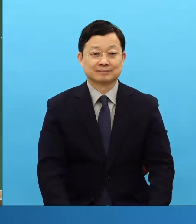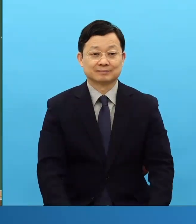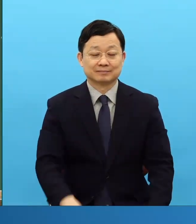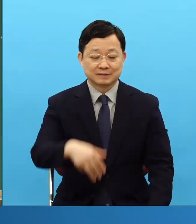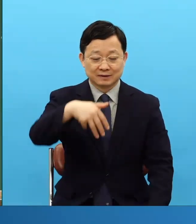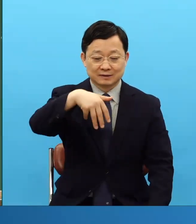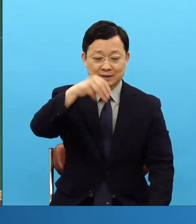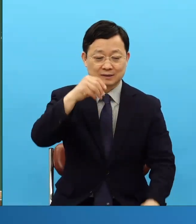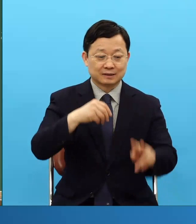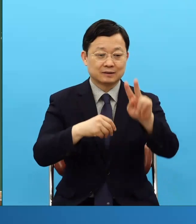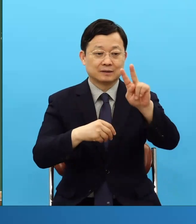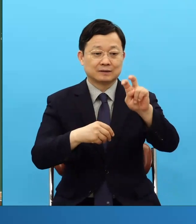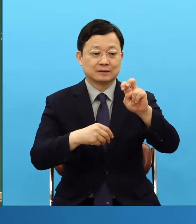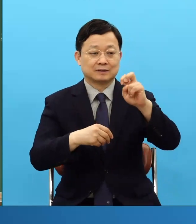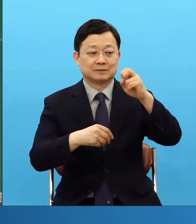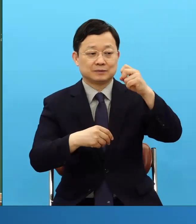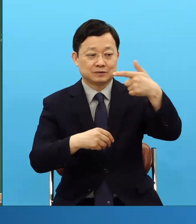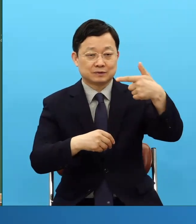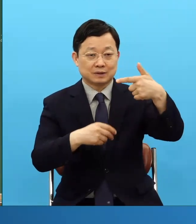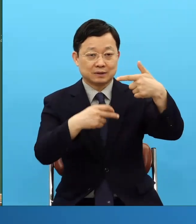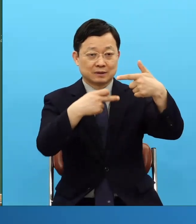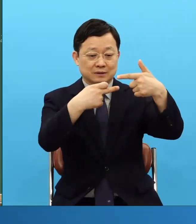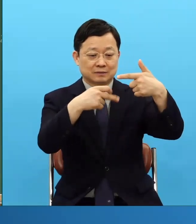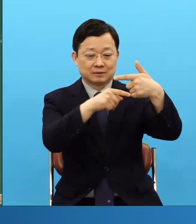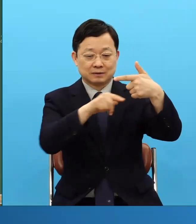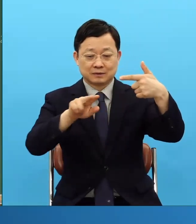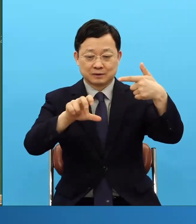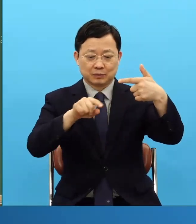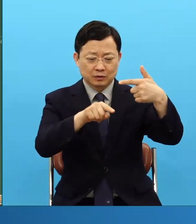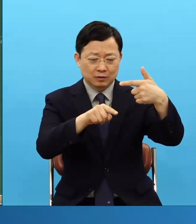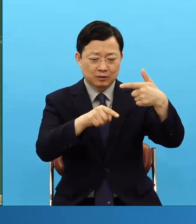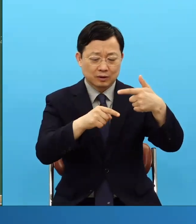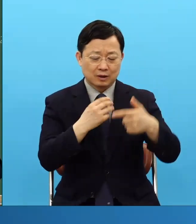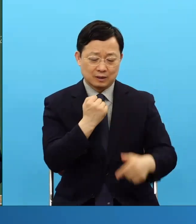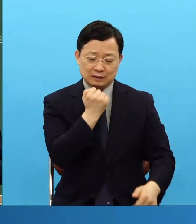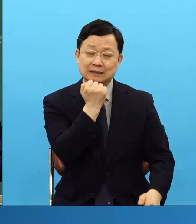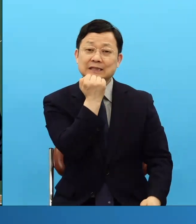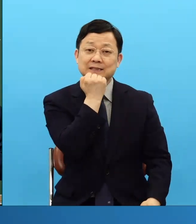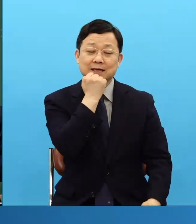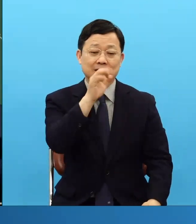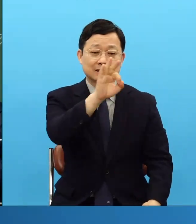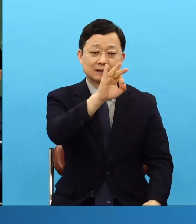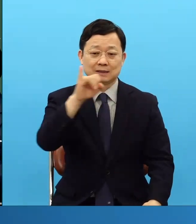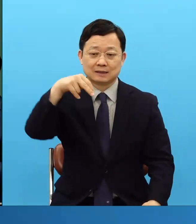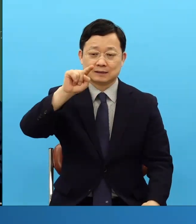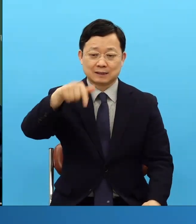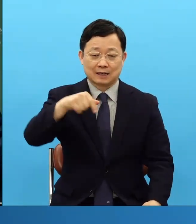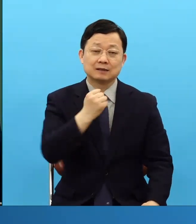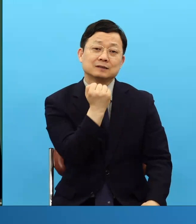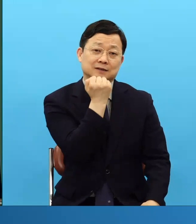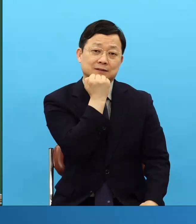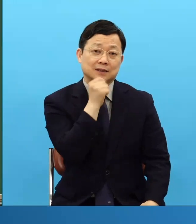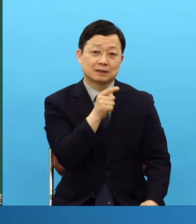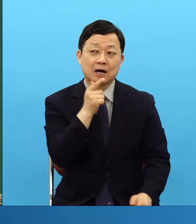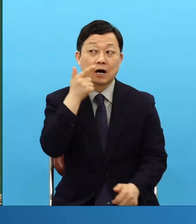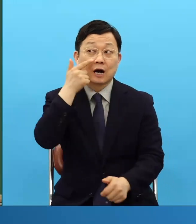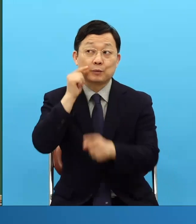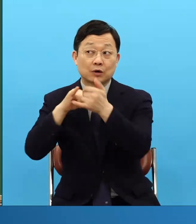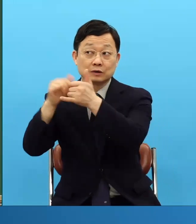창세기 26장 12절에서 25절에 보면 이삭입니다. And the person that carried out this covenant was Genesis 26, 12 to